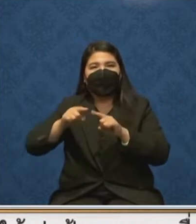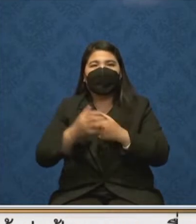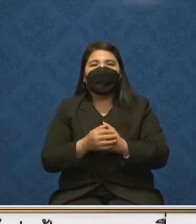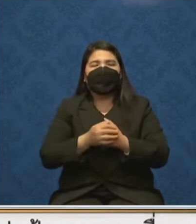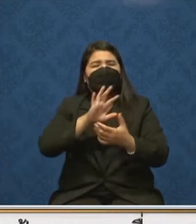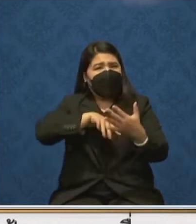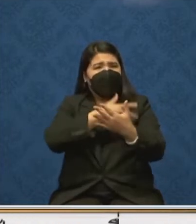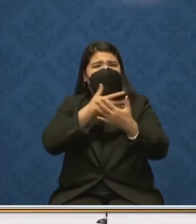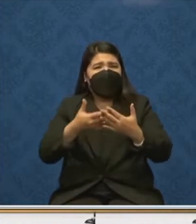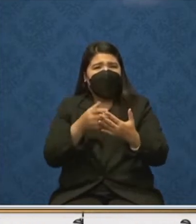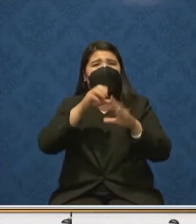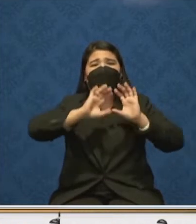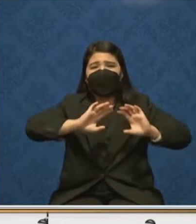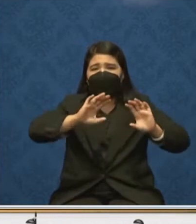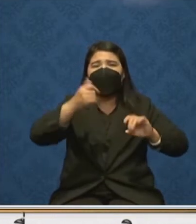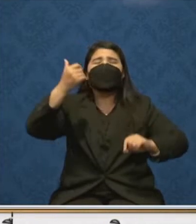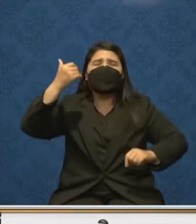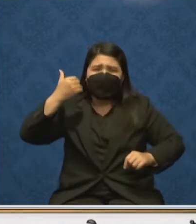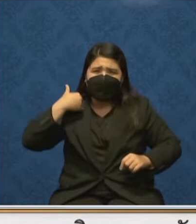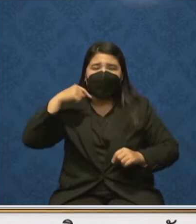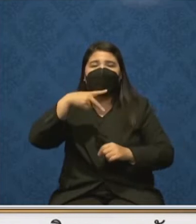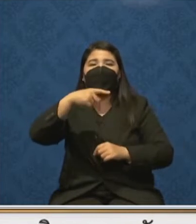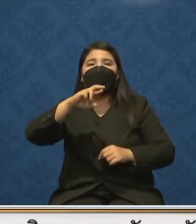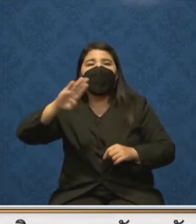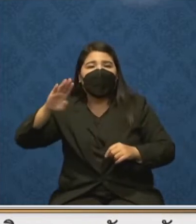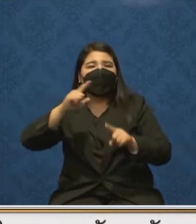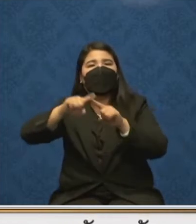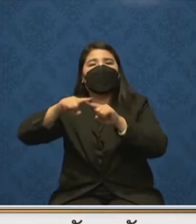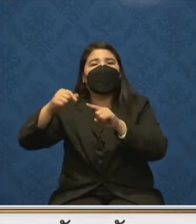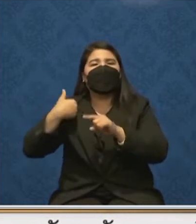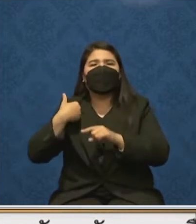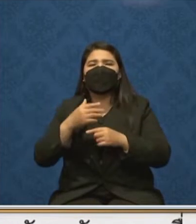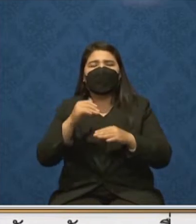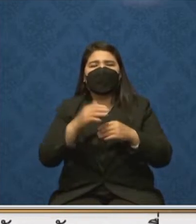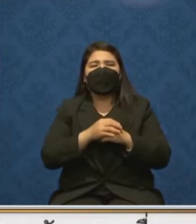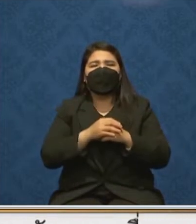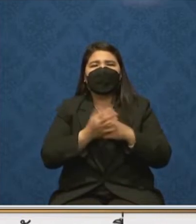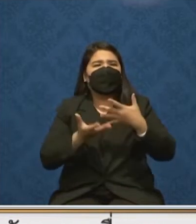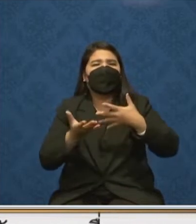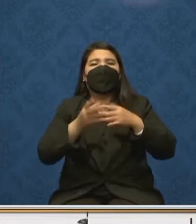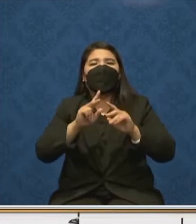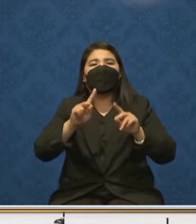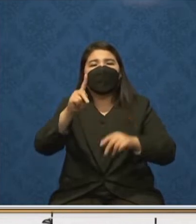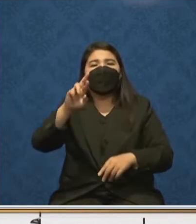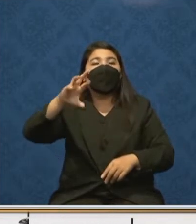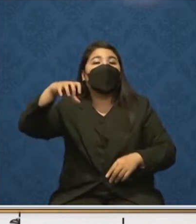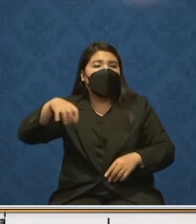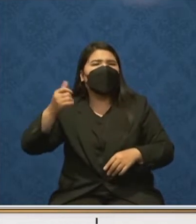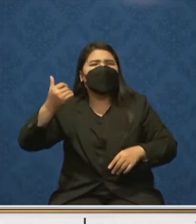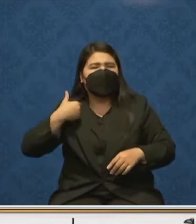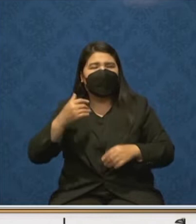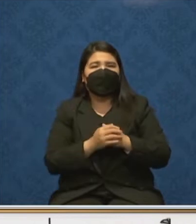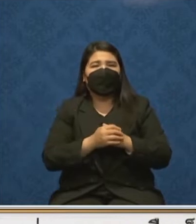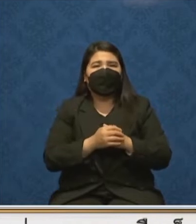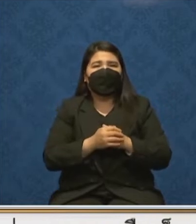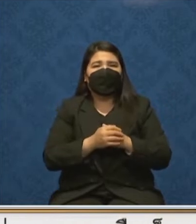มีแผนปฏิวัรราชการอีกที่ตไมทำตัชีวักักะพอรออีไมรกี่ตัวนะคะ็ระดับกรมด้วยสำห vibrant ทำข่าวคะแ